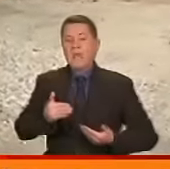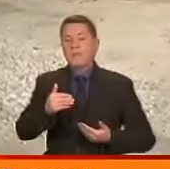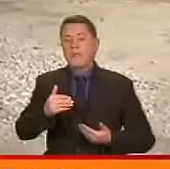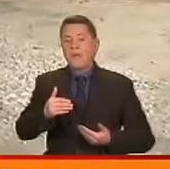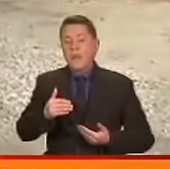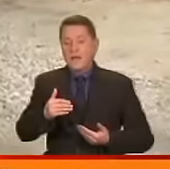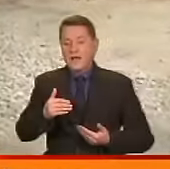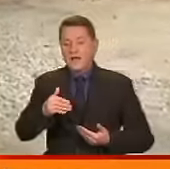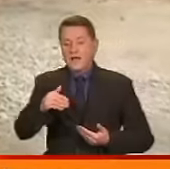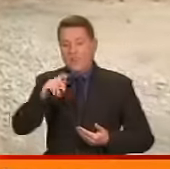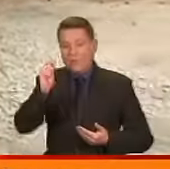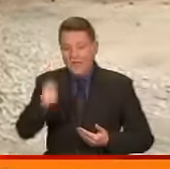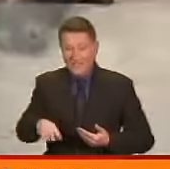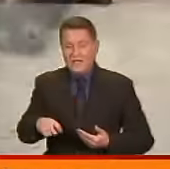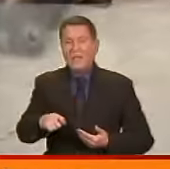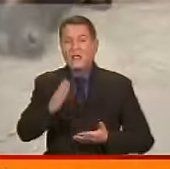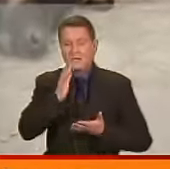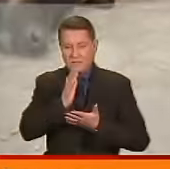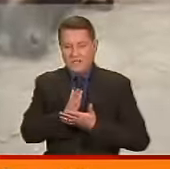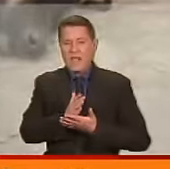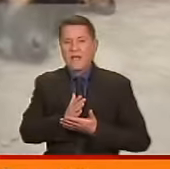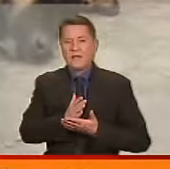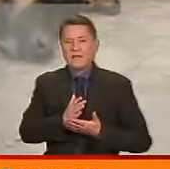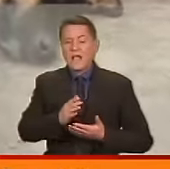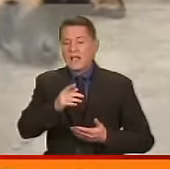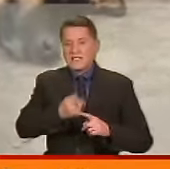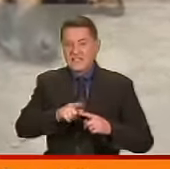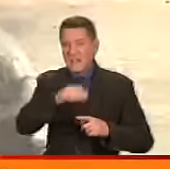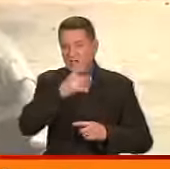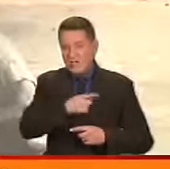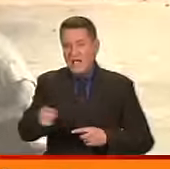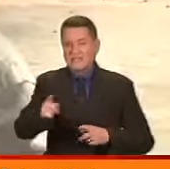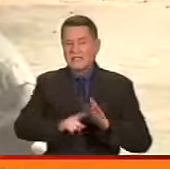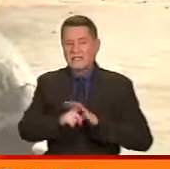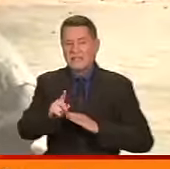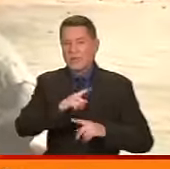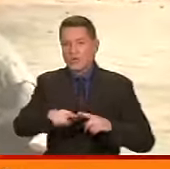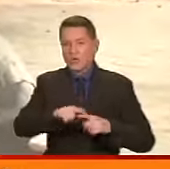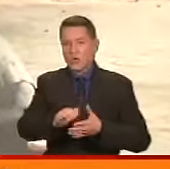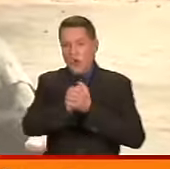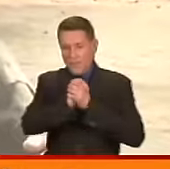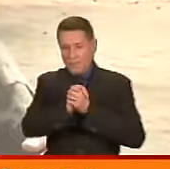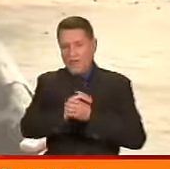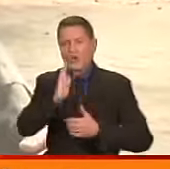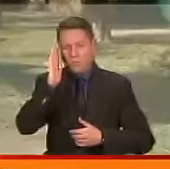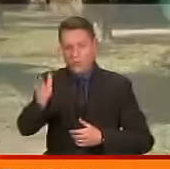ще як. І обоє вірять, цей час настане вже скоро. Мир буде, все це скоро